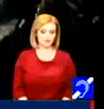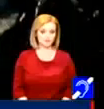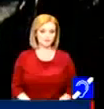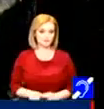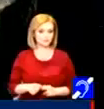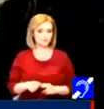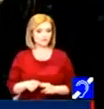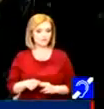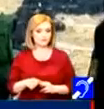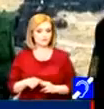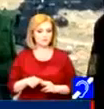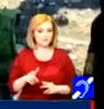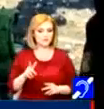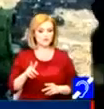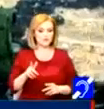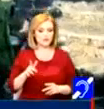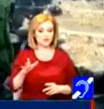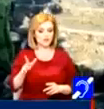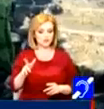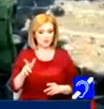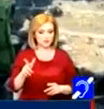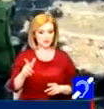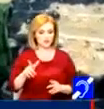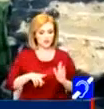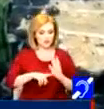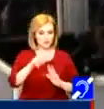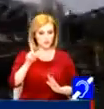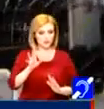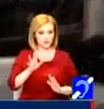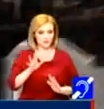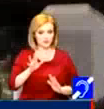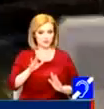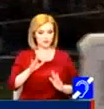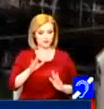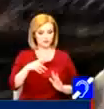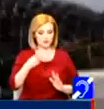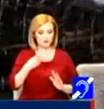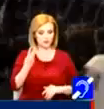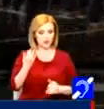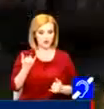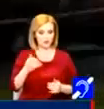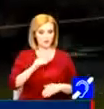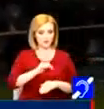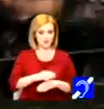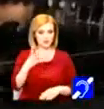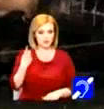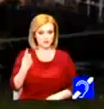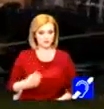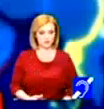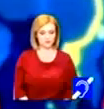Rusia pregătirile sunt întoi pentru festivitățile consacrate zilei de 9 mai. Din Moscova, pentru Telejurnal, Liviu